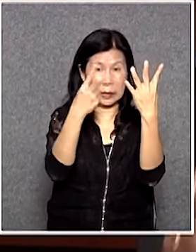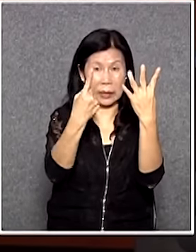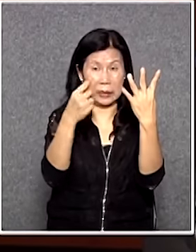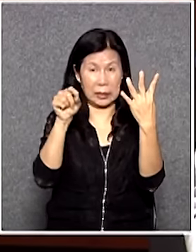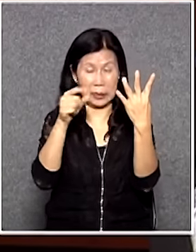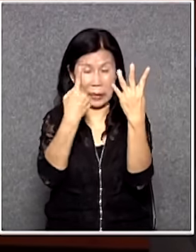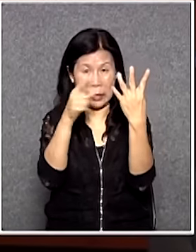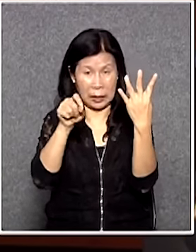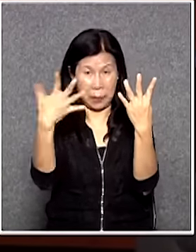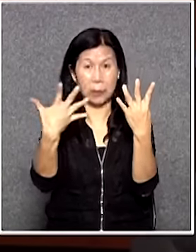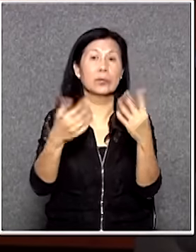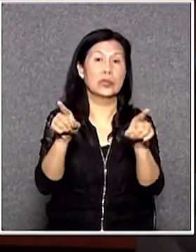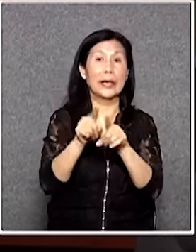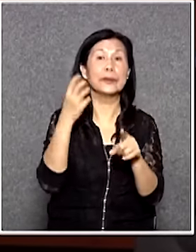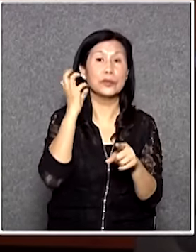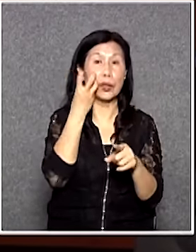42歲。